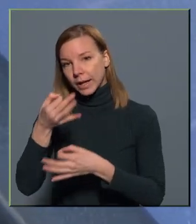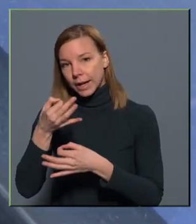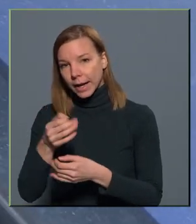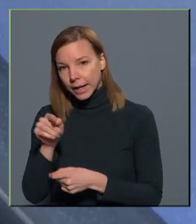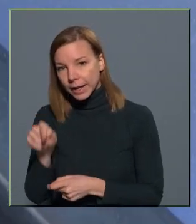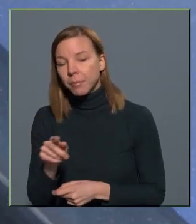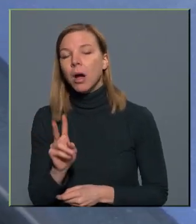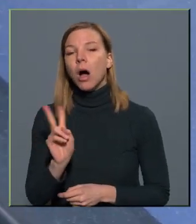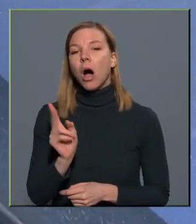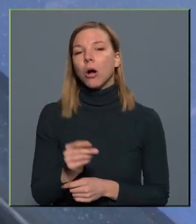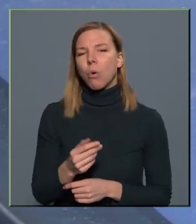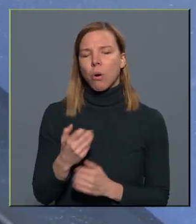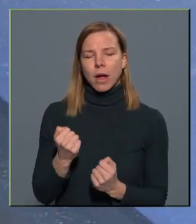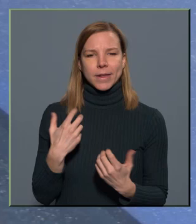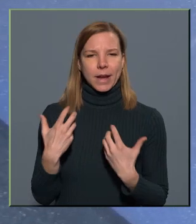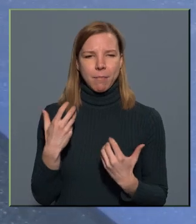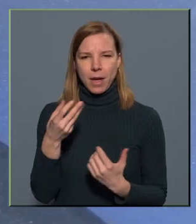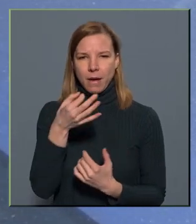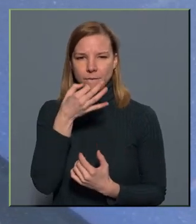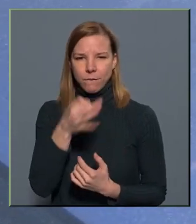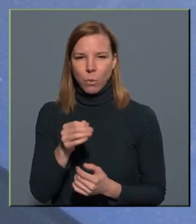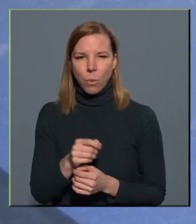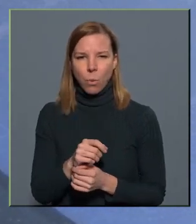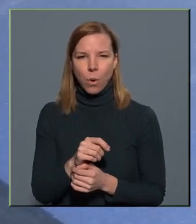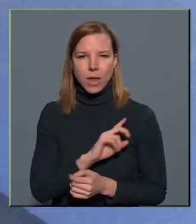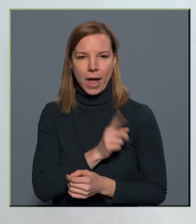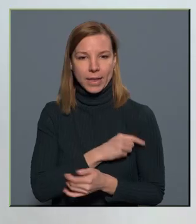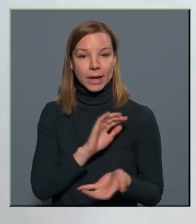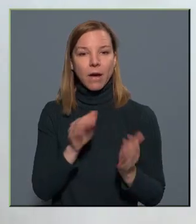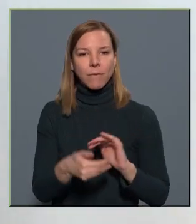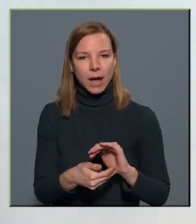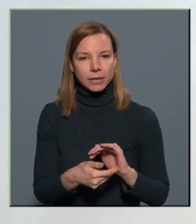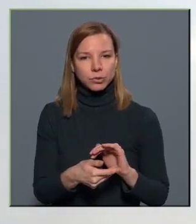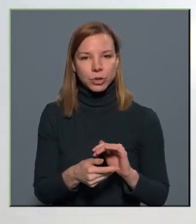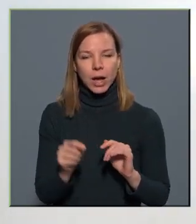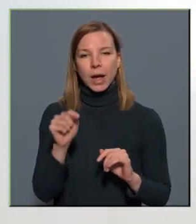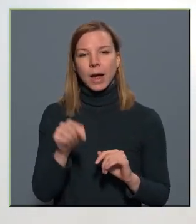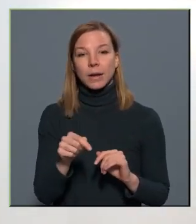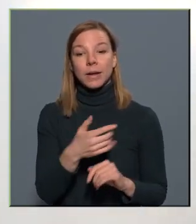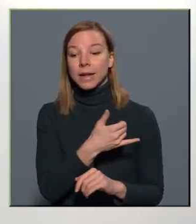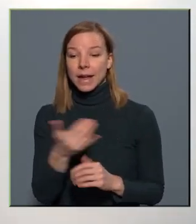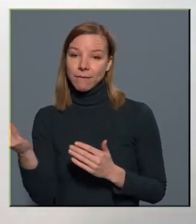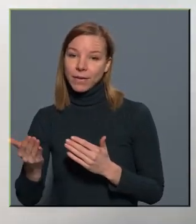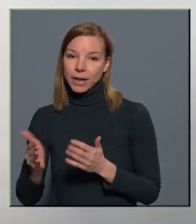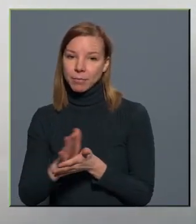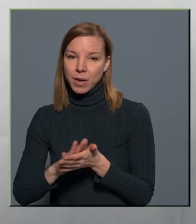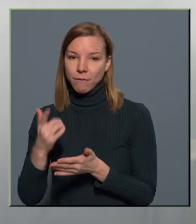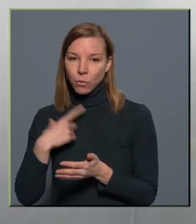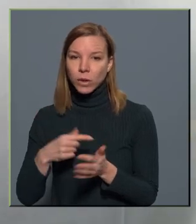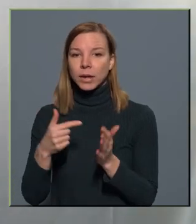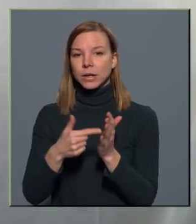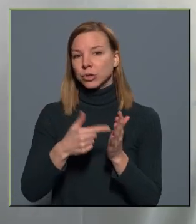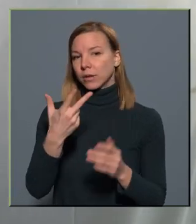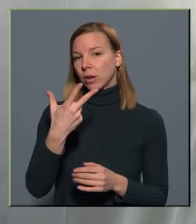volna az energiaválság okozta nehézség. Ez év végére hogy alakult, és mondjuk hogy fog alakulni 24-ben, ez már egyáltalán